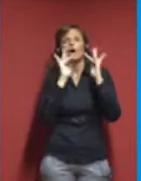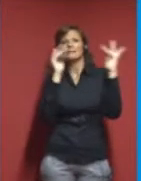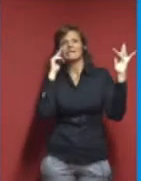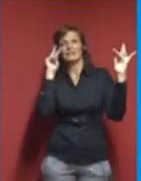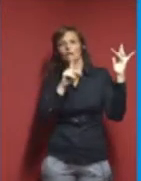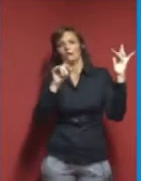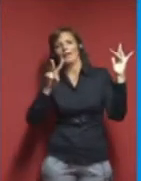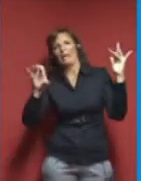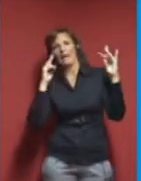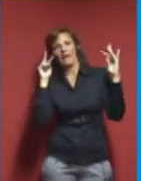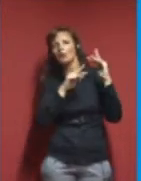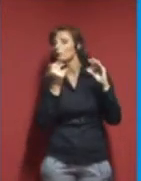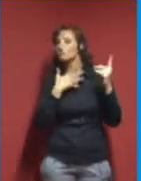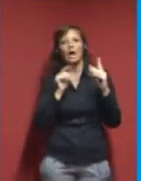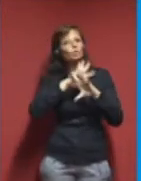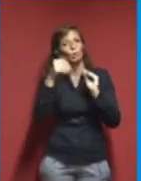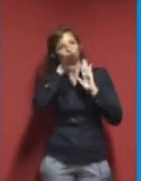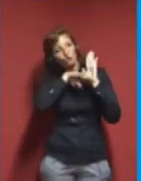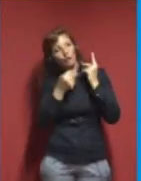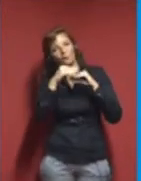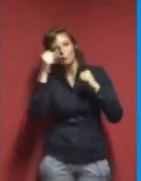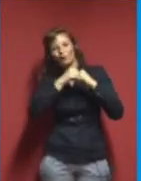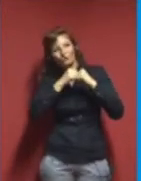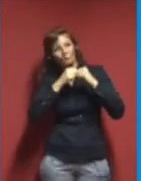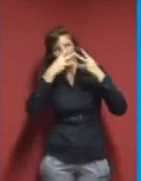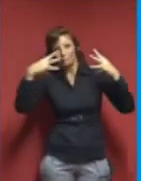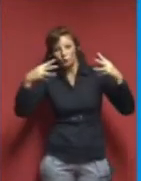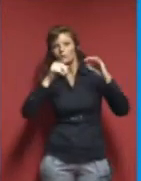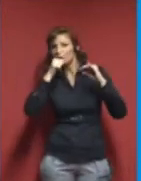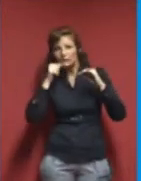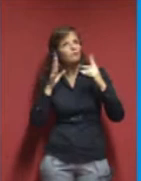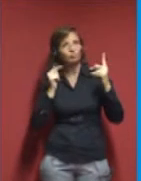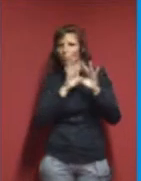l'hardware e il software che sono necessari per appunto realizzare